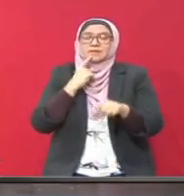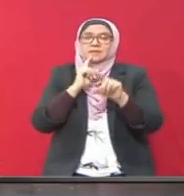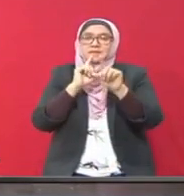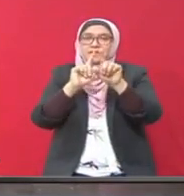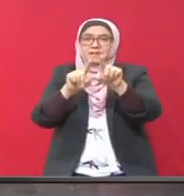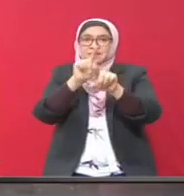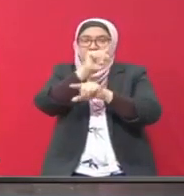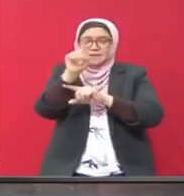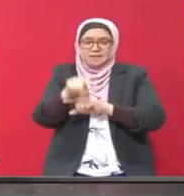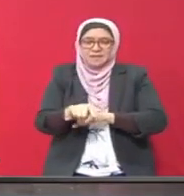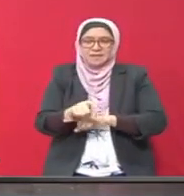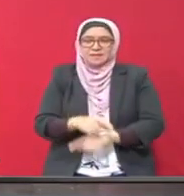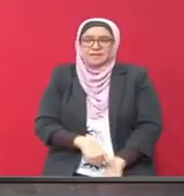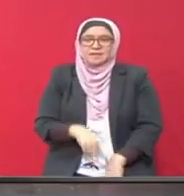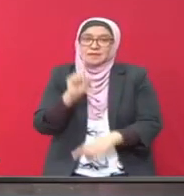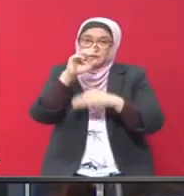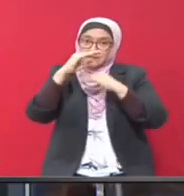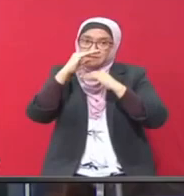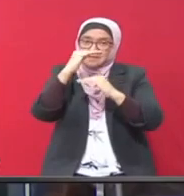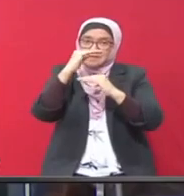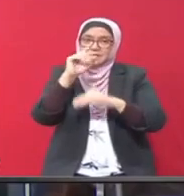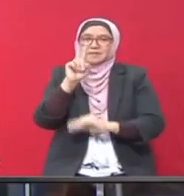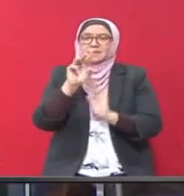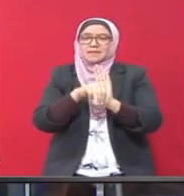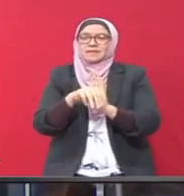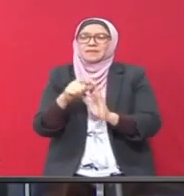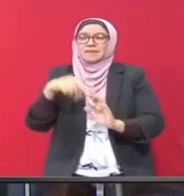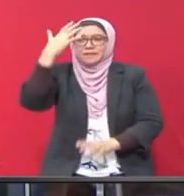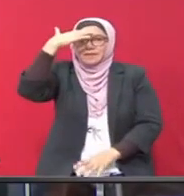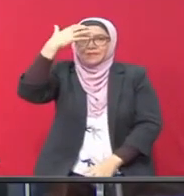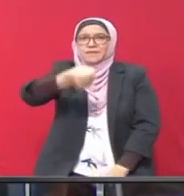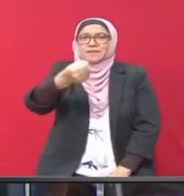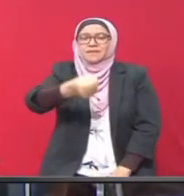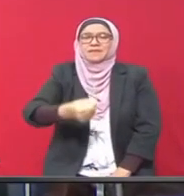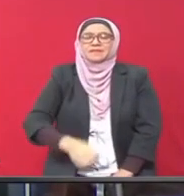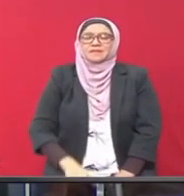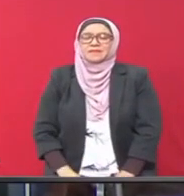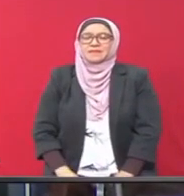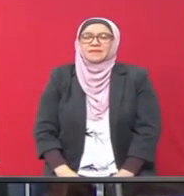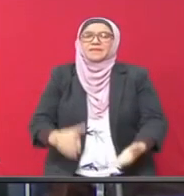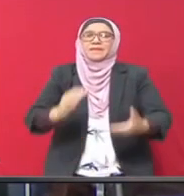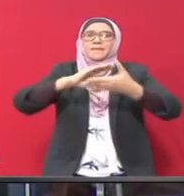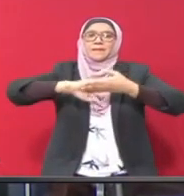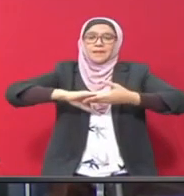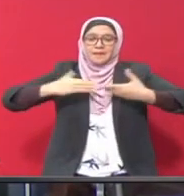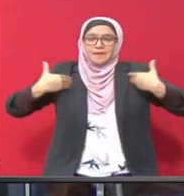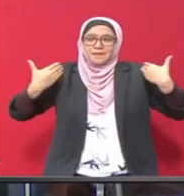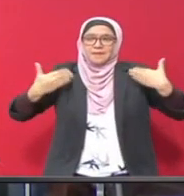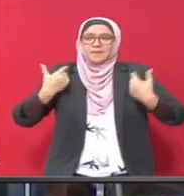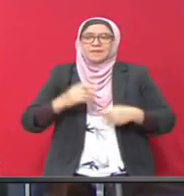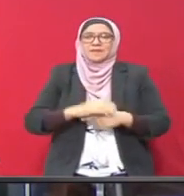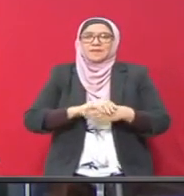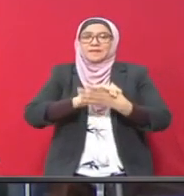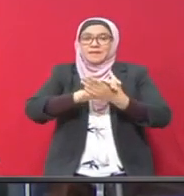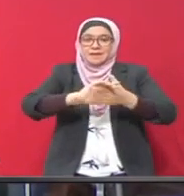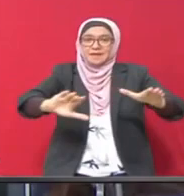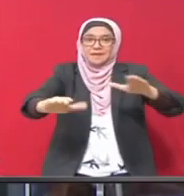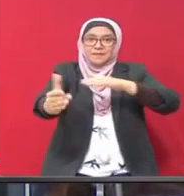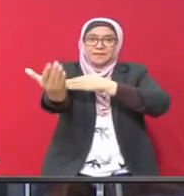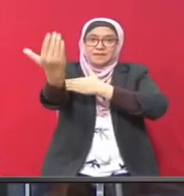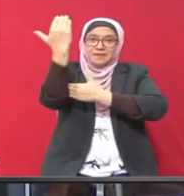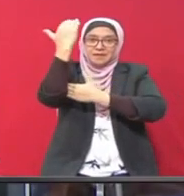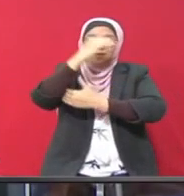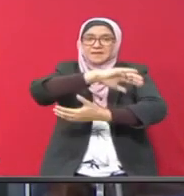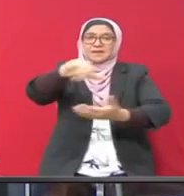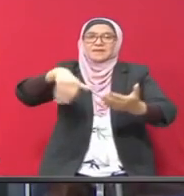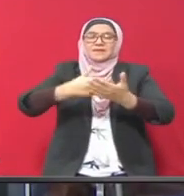ini Assalamualaikum warahmatullahi wabarakatuh salam sejahtera Selamat pagi semua apa